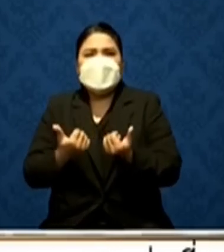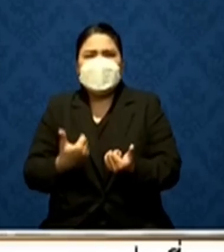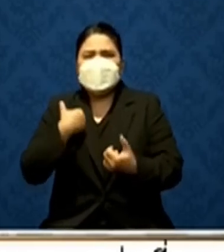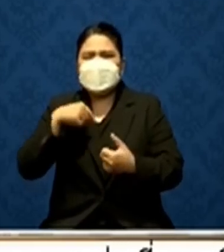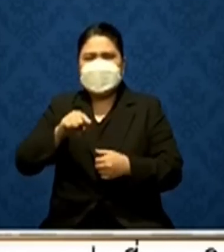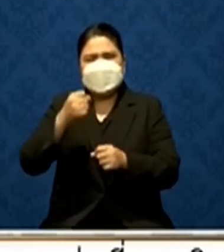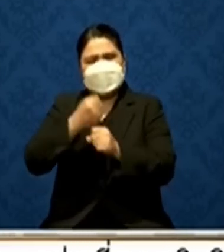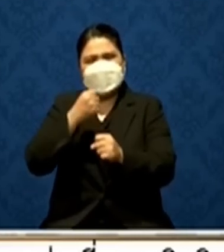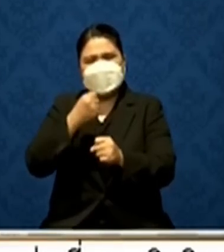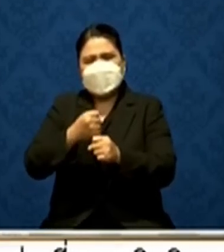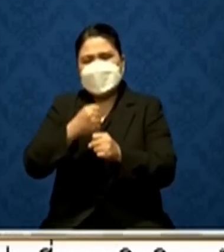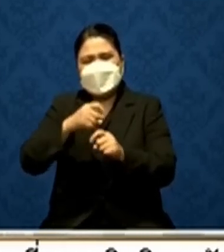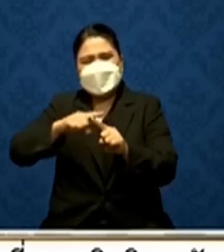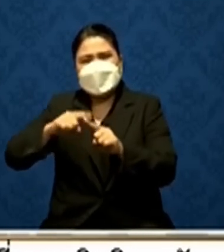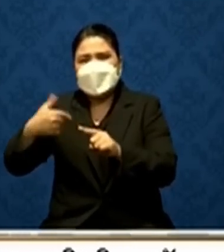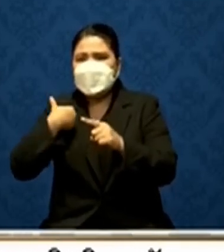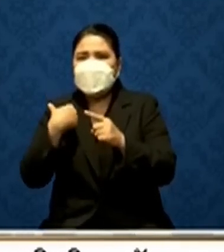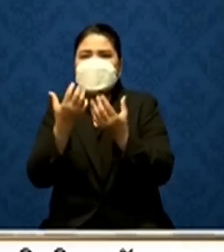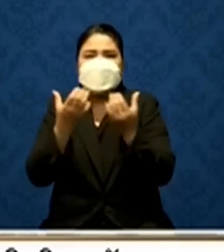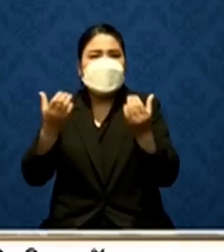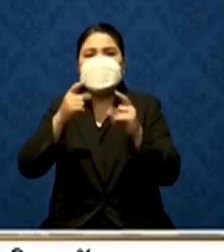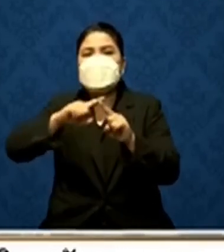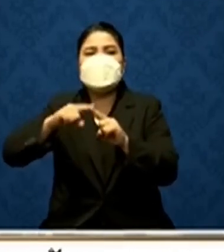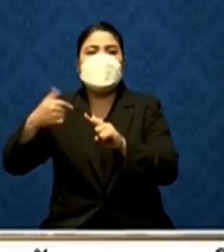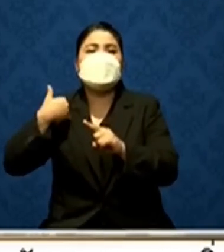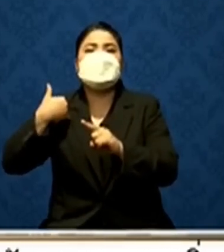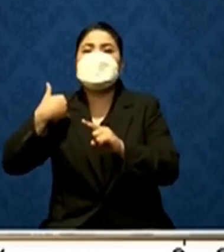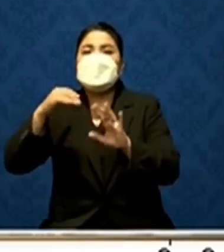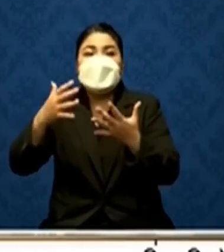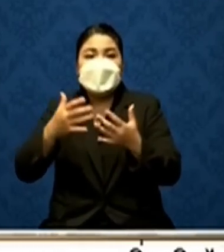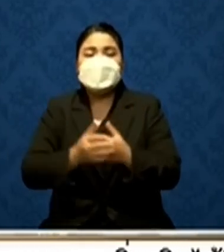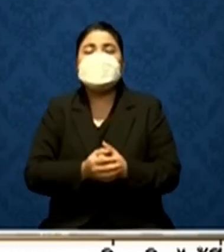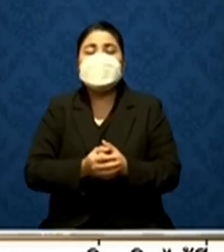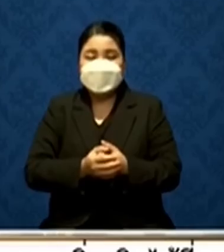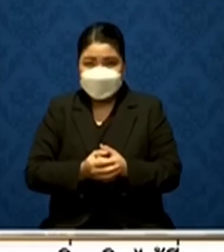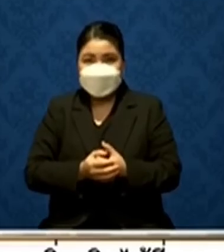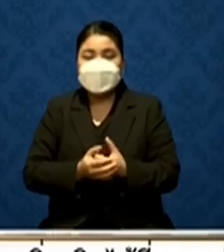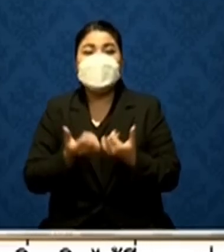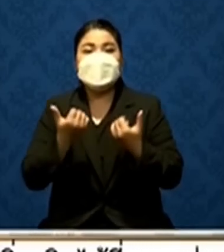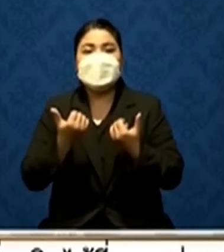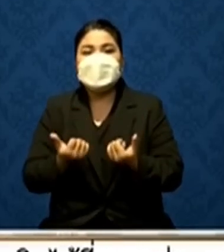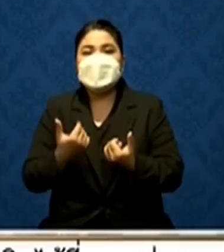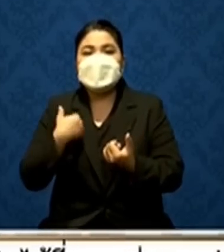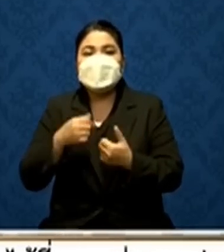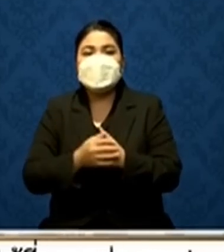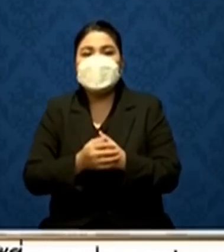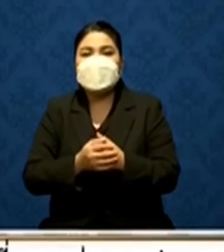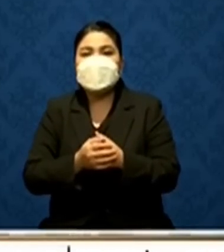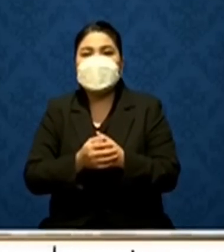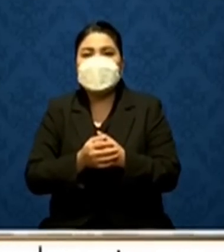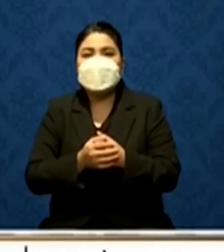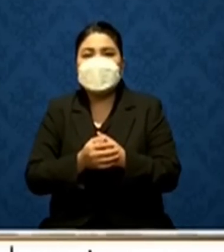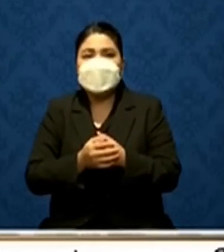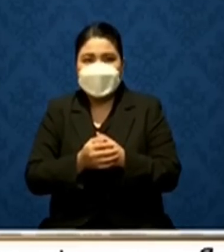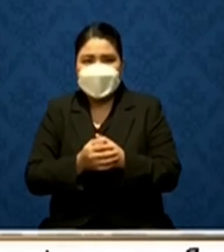เสี่ยงเสียทางศิลธรรมมณีแต่ผมเล่นนะครับมีความประพฤติเสื่อมเสียทาง